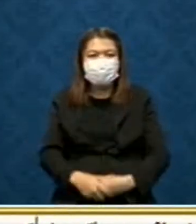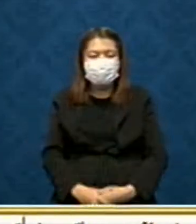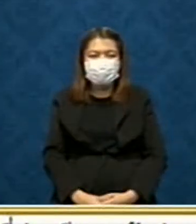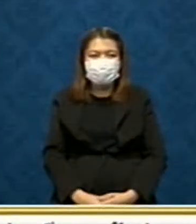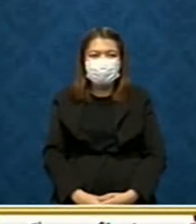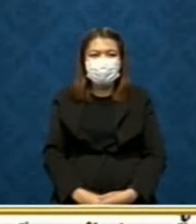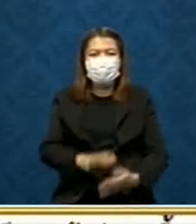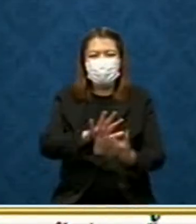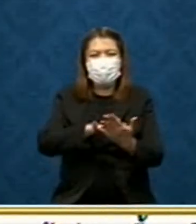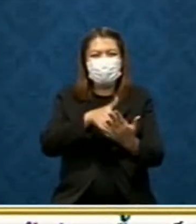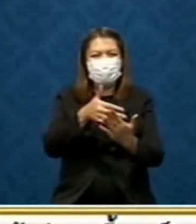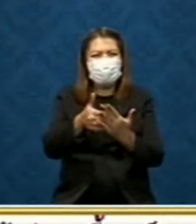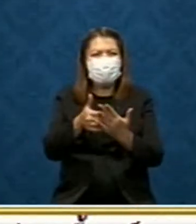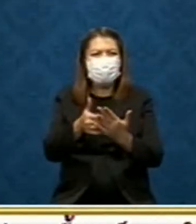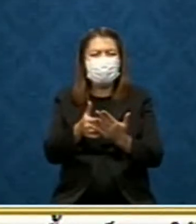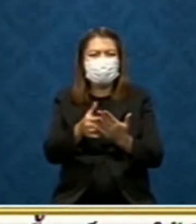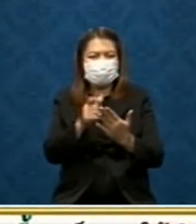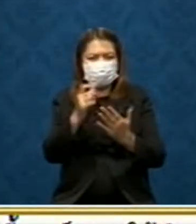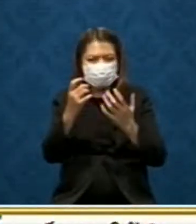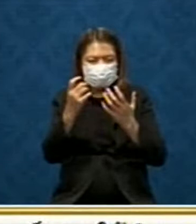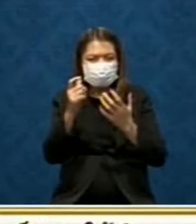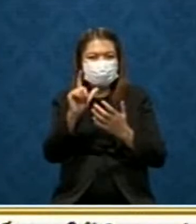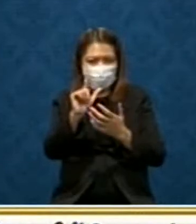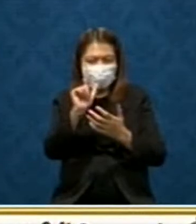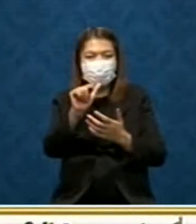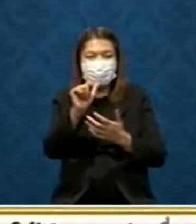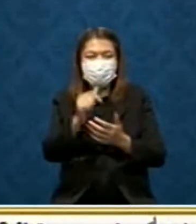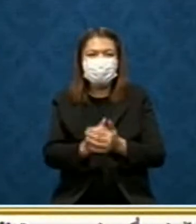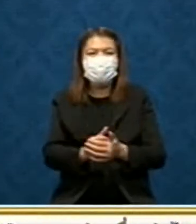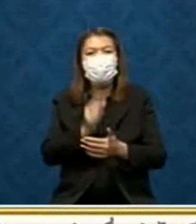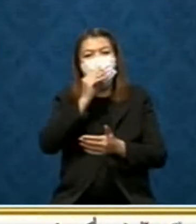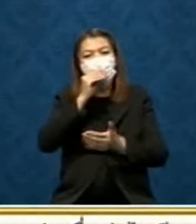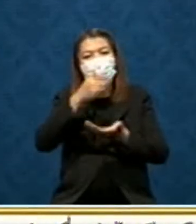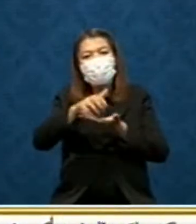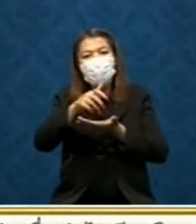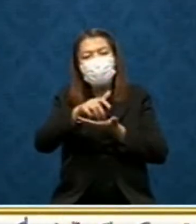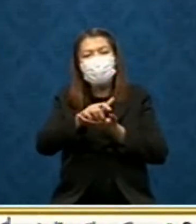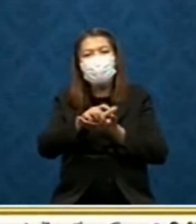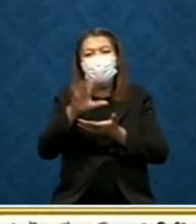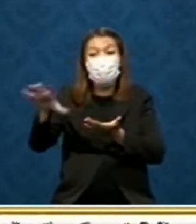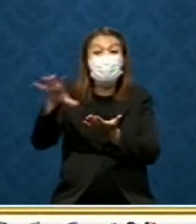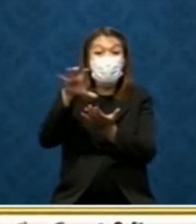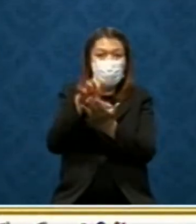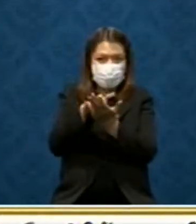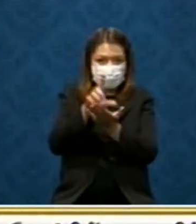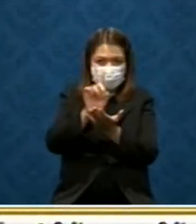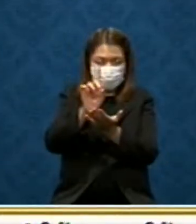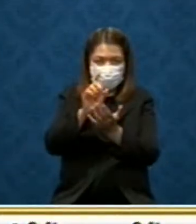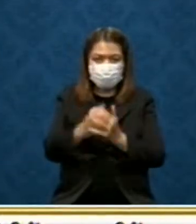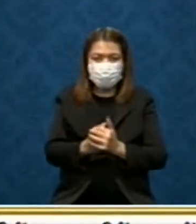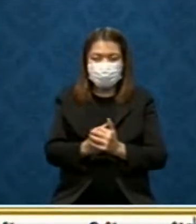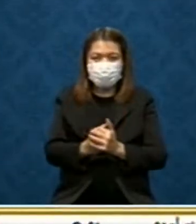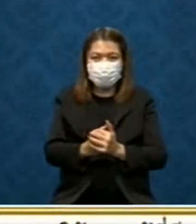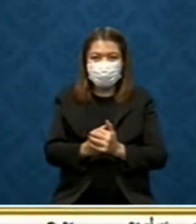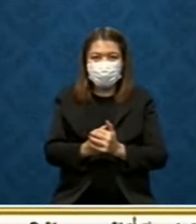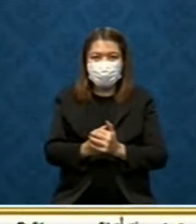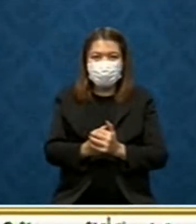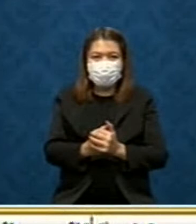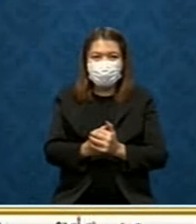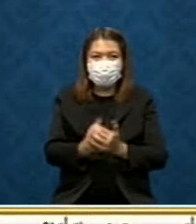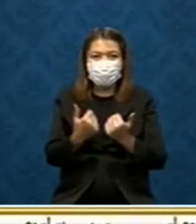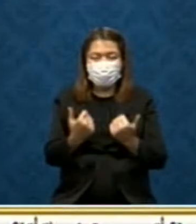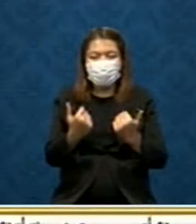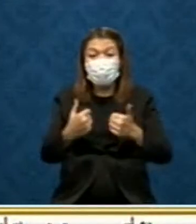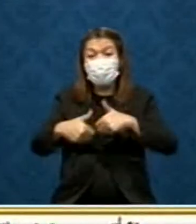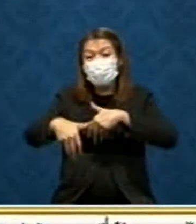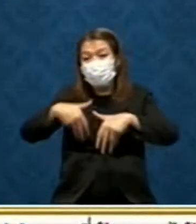นี่กเปโโบายหักนะท่านพูดไ้ดๆผมไปค Laurie มาเพรอะไรดครับเพระว่าวันน